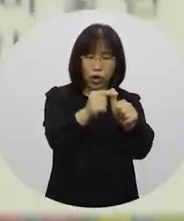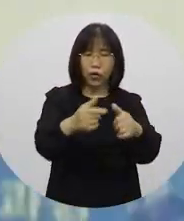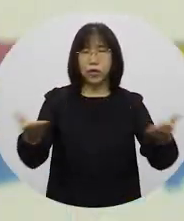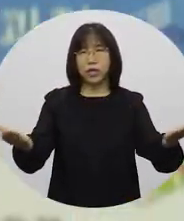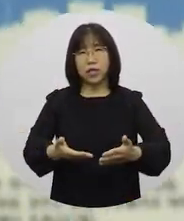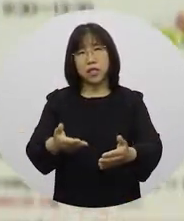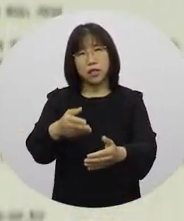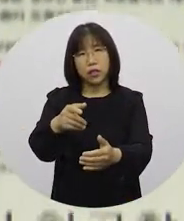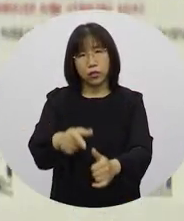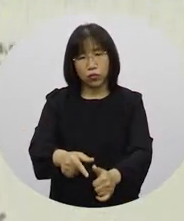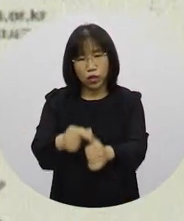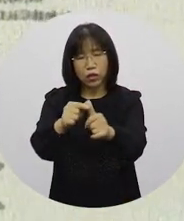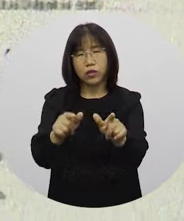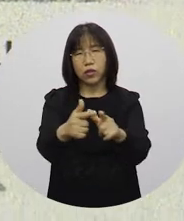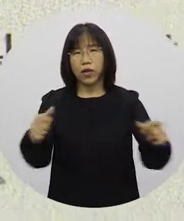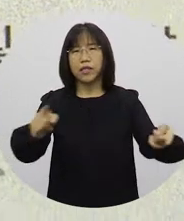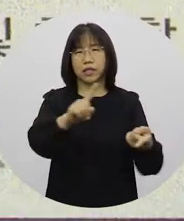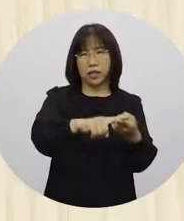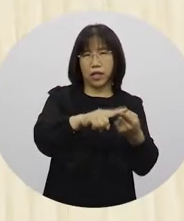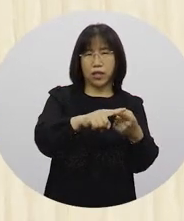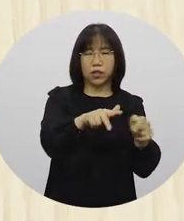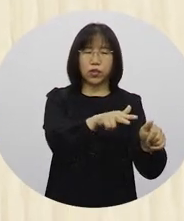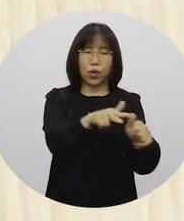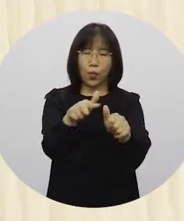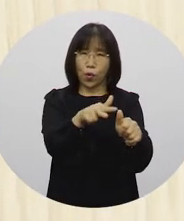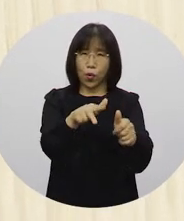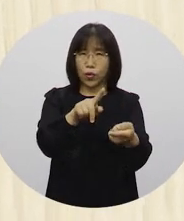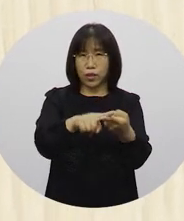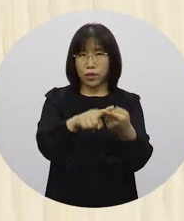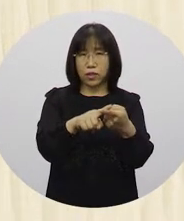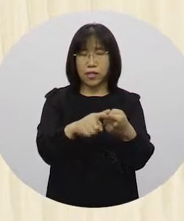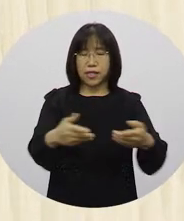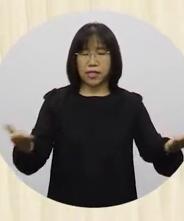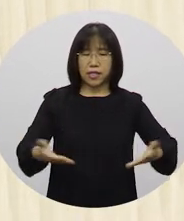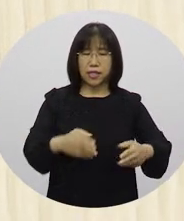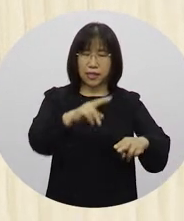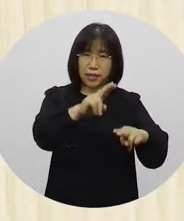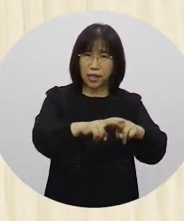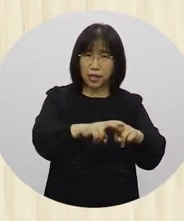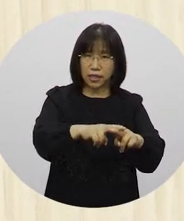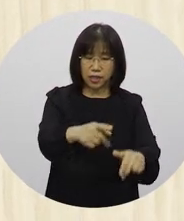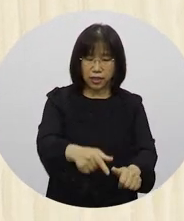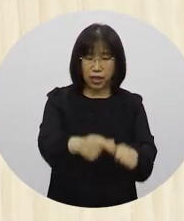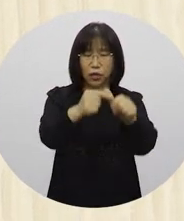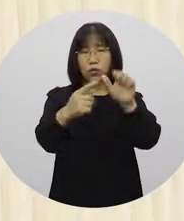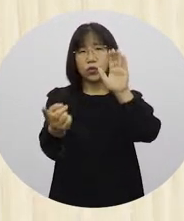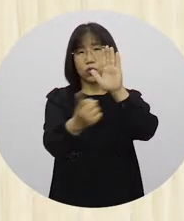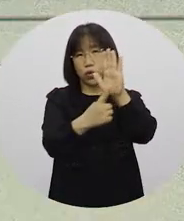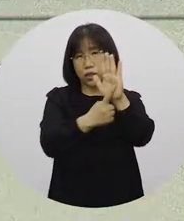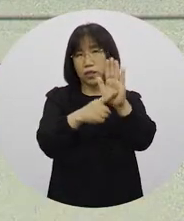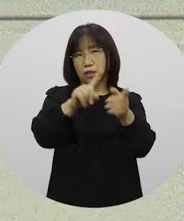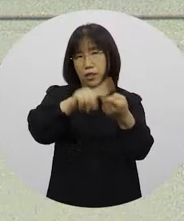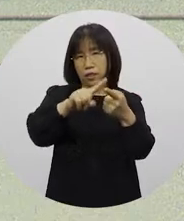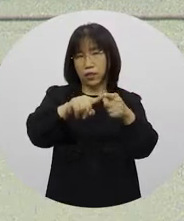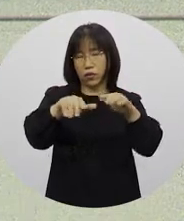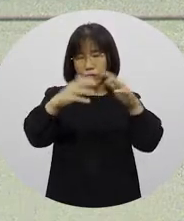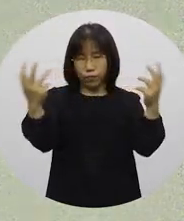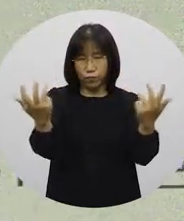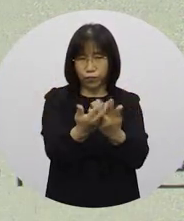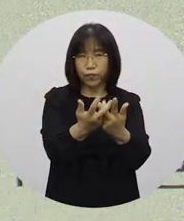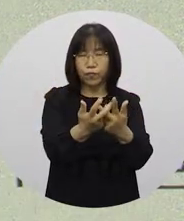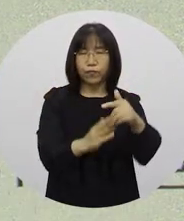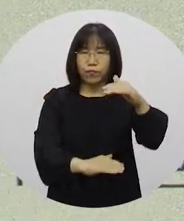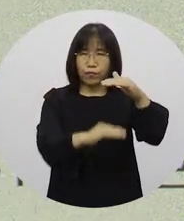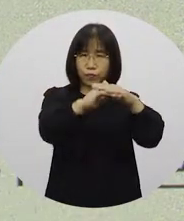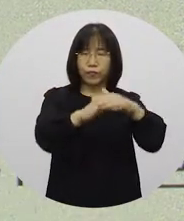각종 안내 자료와 함께 공공 일자리 관련 정보 민간 일자리 채용 소식 등 다양한 구인 구직에 대한 정보가